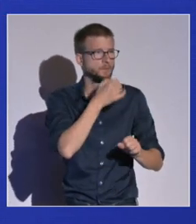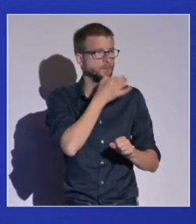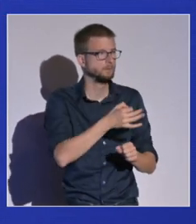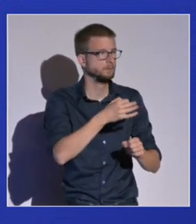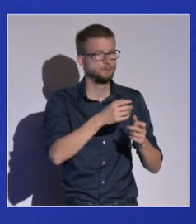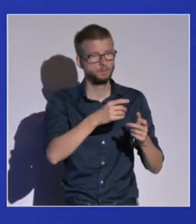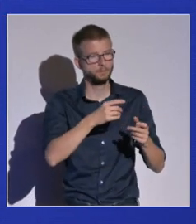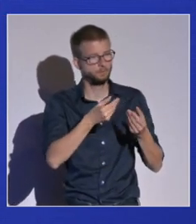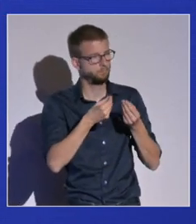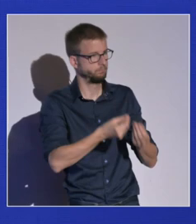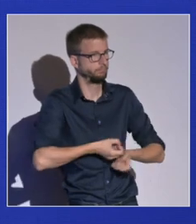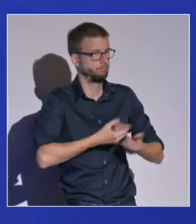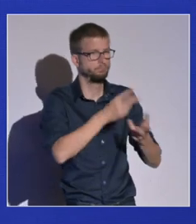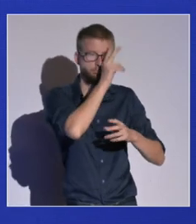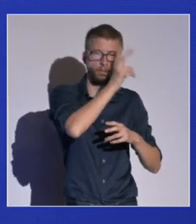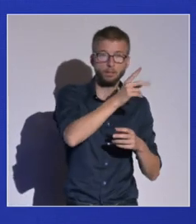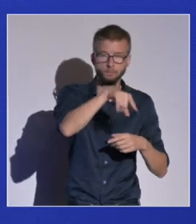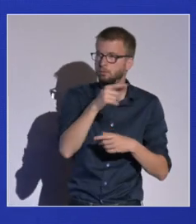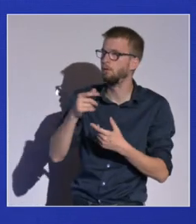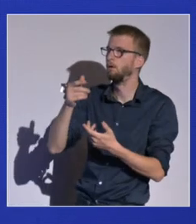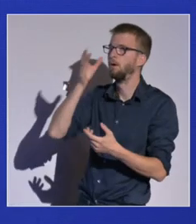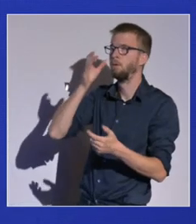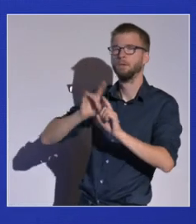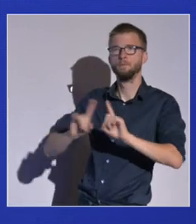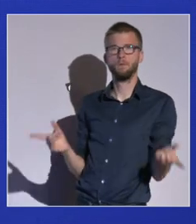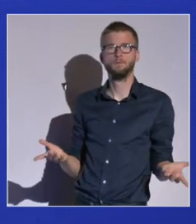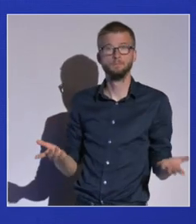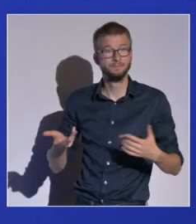je vous dis quelque chose que vous ne croirez pas, vous direz, comme toujours,